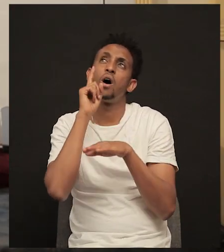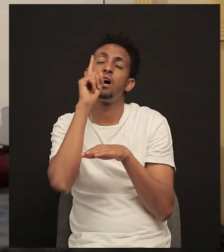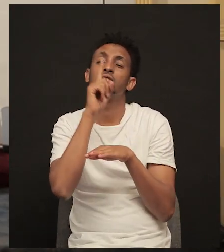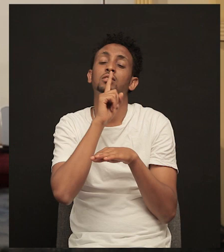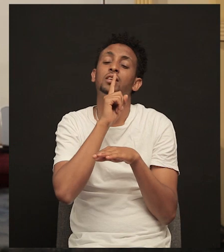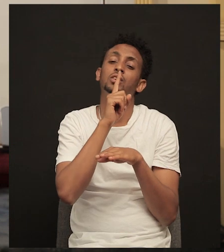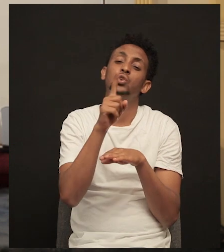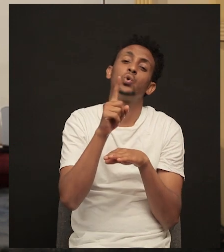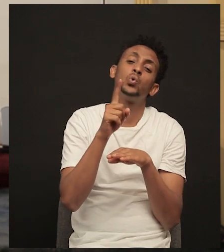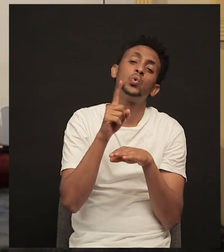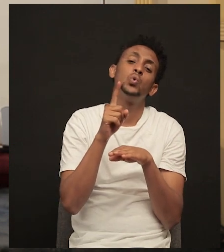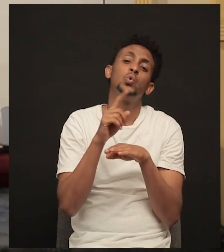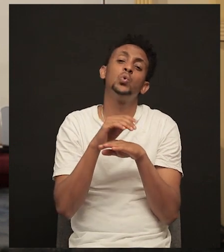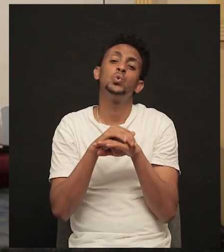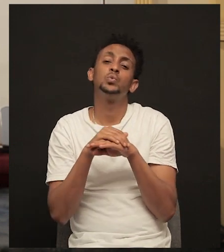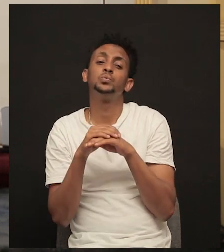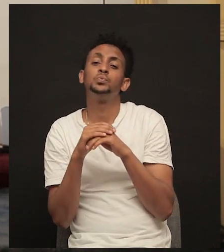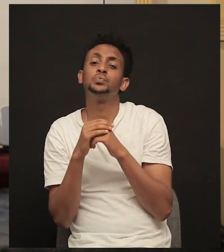የምጠራው አንተን ነው